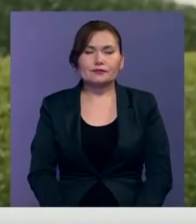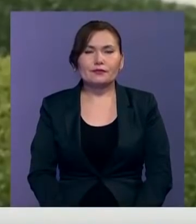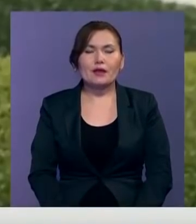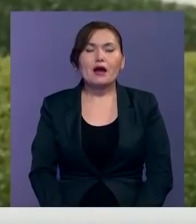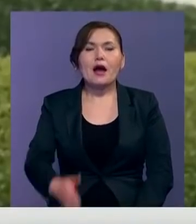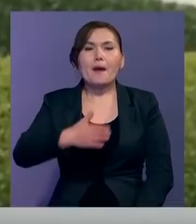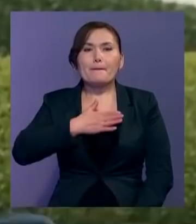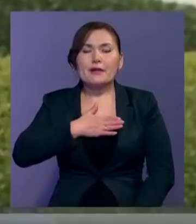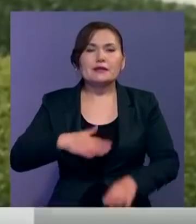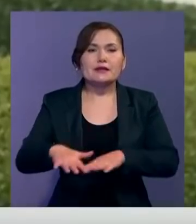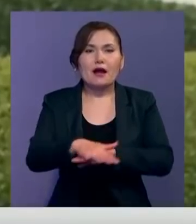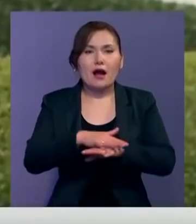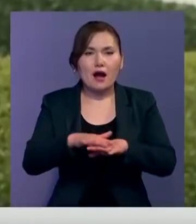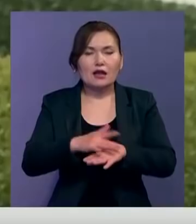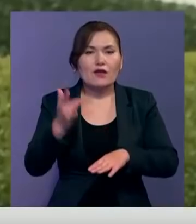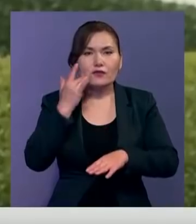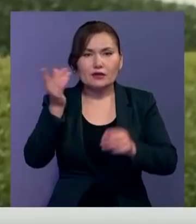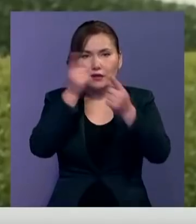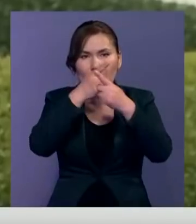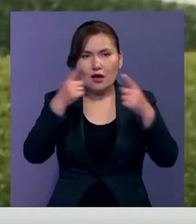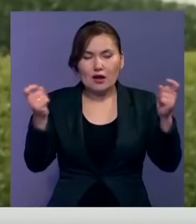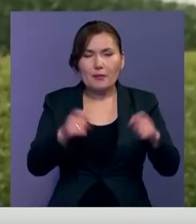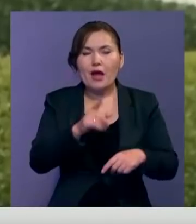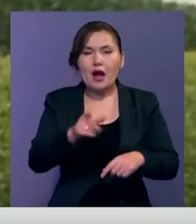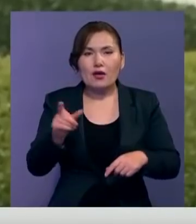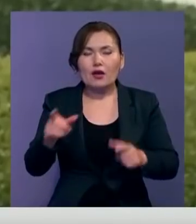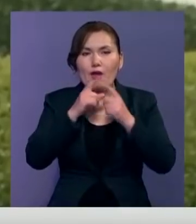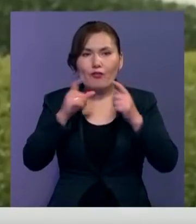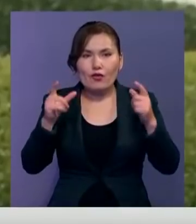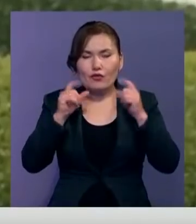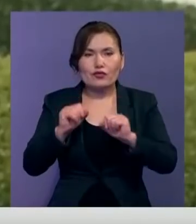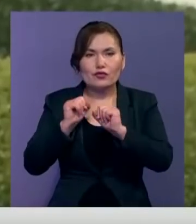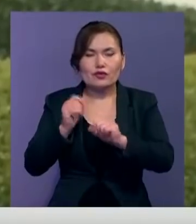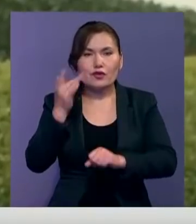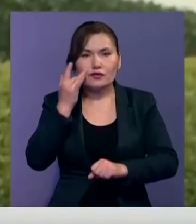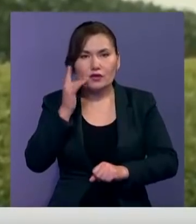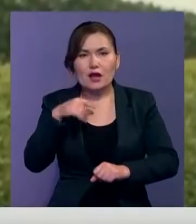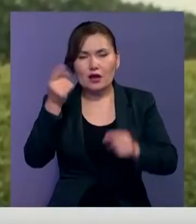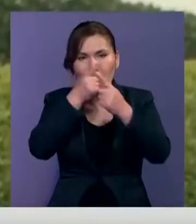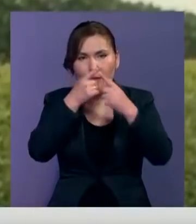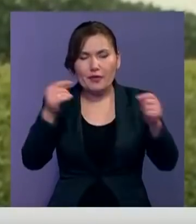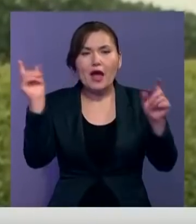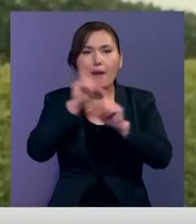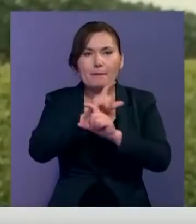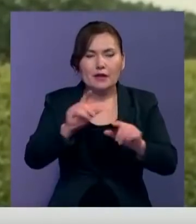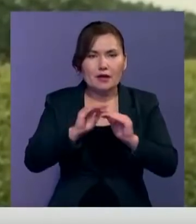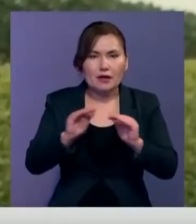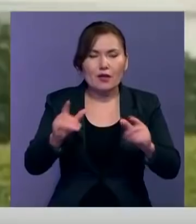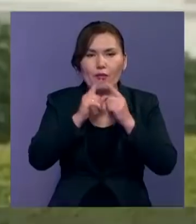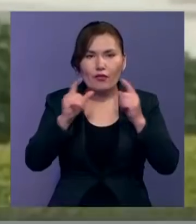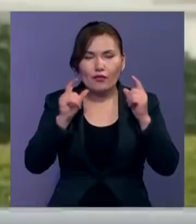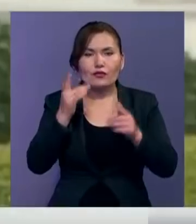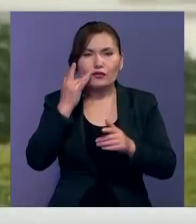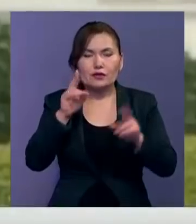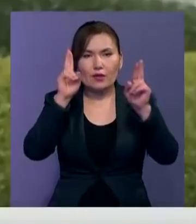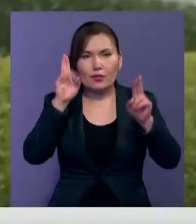Біз халыққа әлеуметтік арақашықтық пен маска тағудың маңыздылығын айтудан шаршамаймыз. Мейлі мектепке барыңыз, мейлі көпшілік жүретін жерде